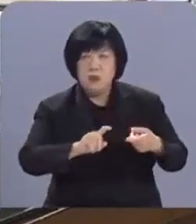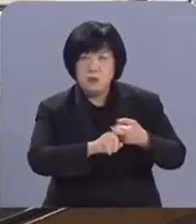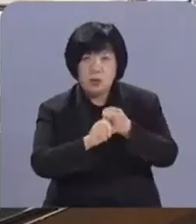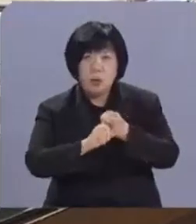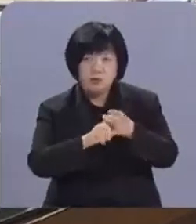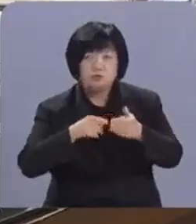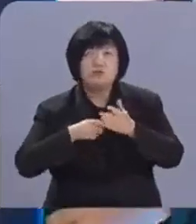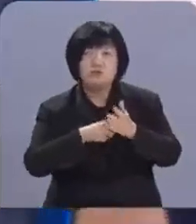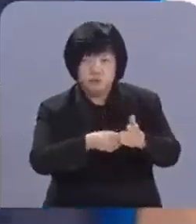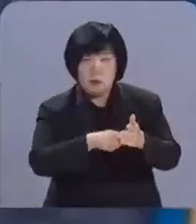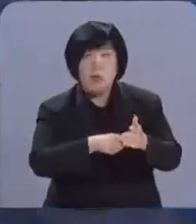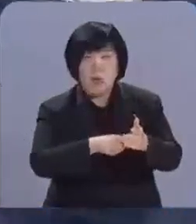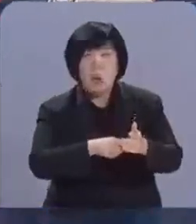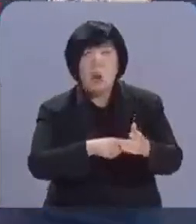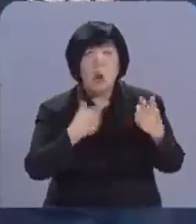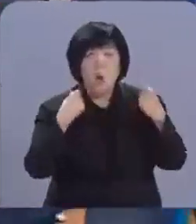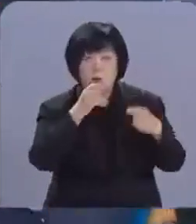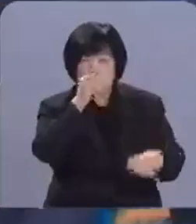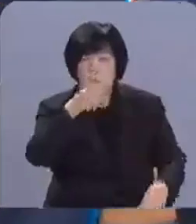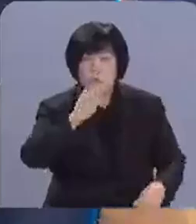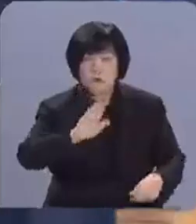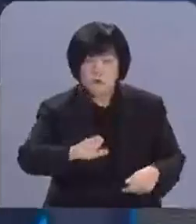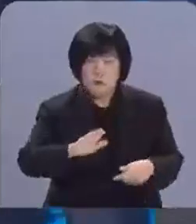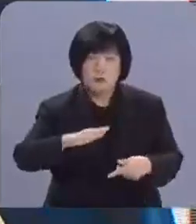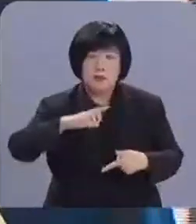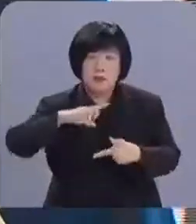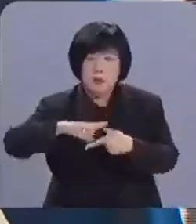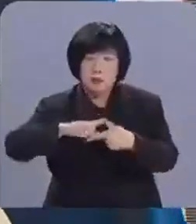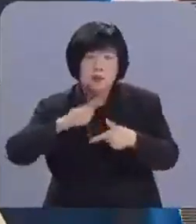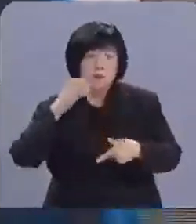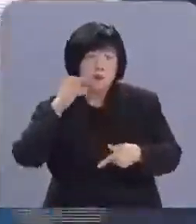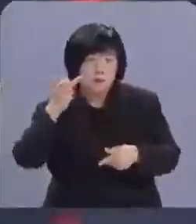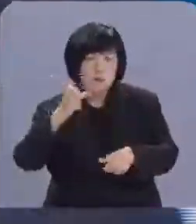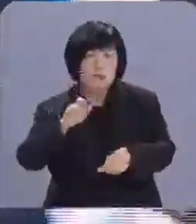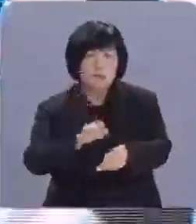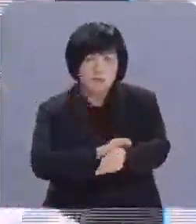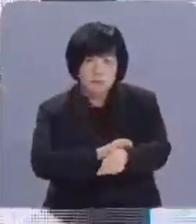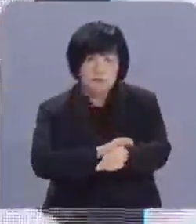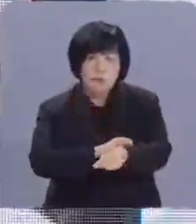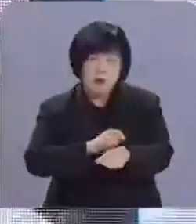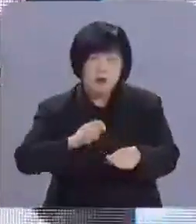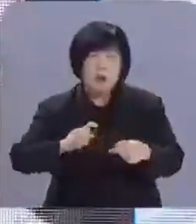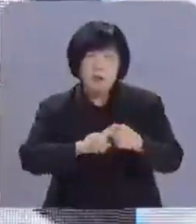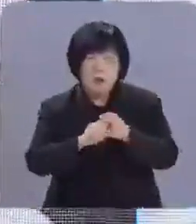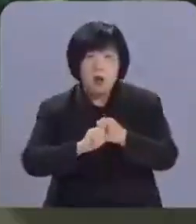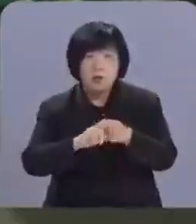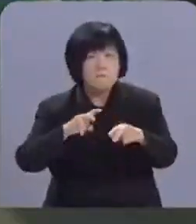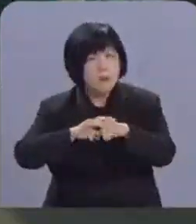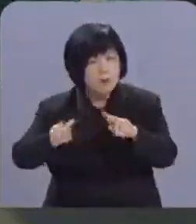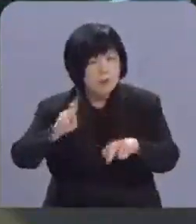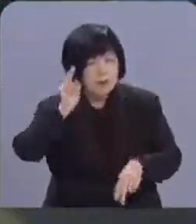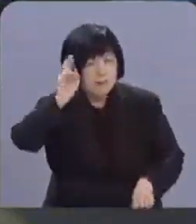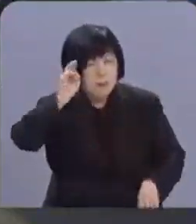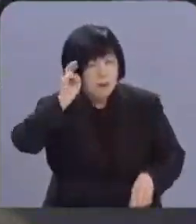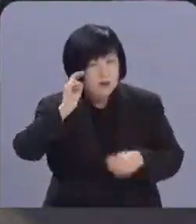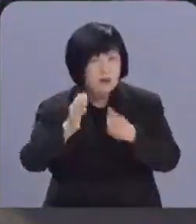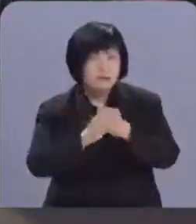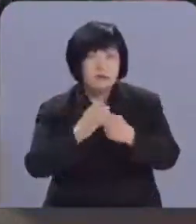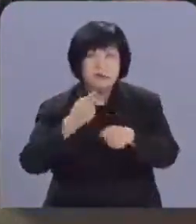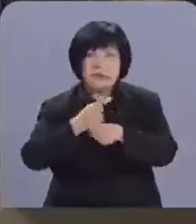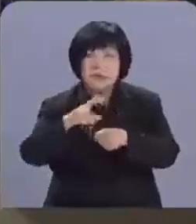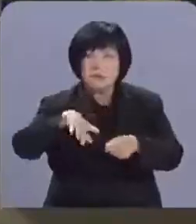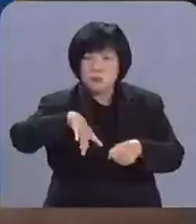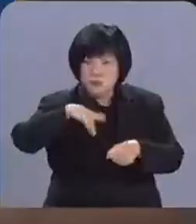명분은 유지했지만 경남도와 울산시가 특별연합 폐지 규약안을 처리할 방침이라 내년 초 특별연합